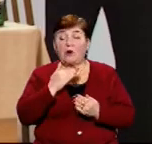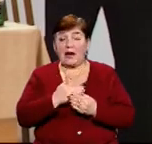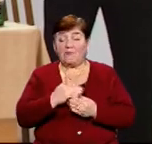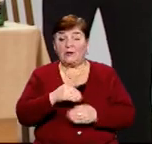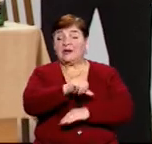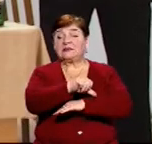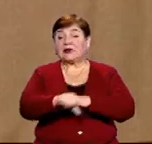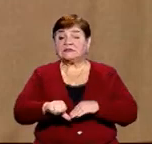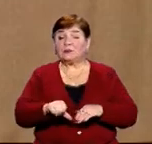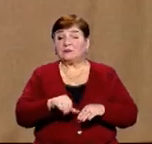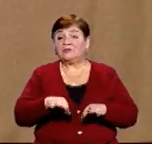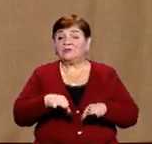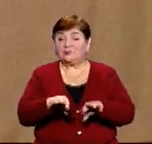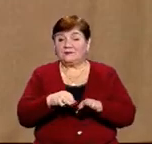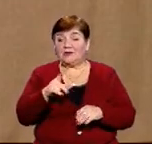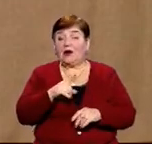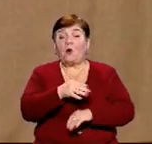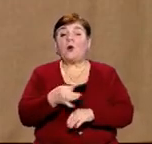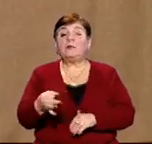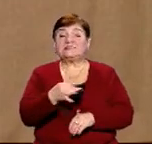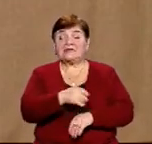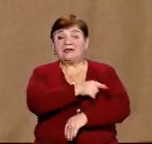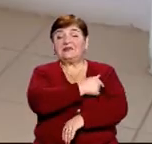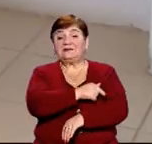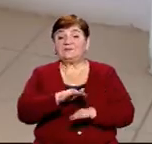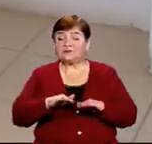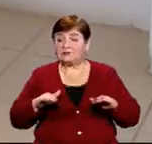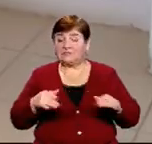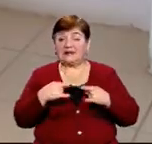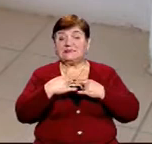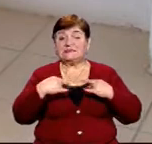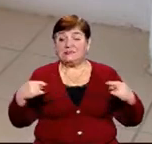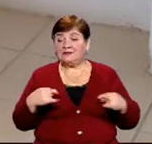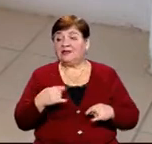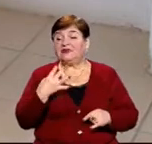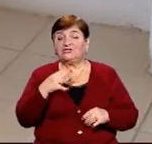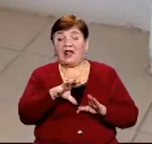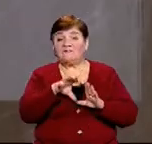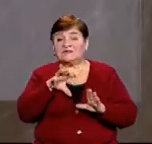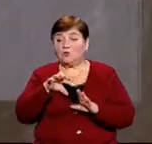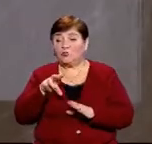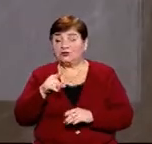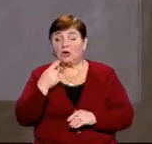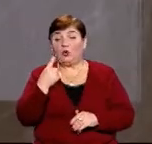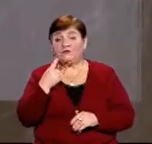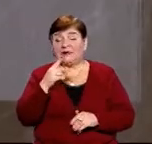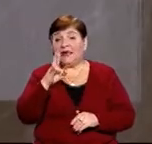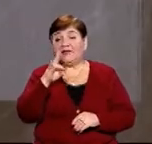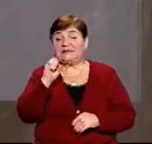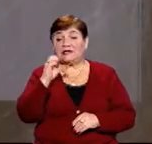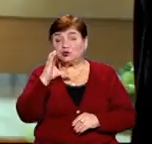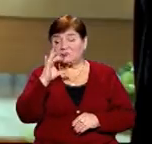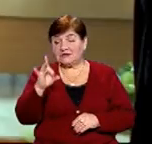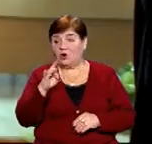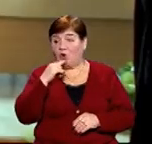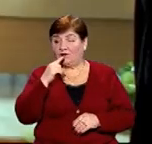транскордонного співробітництва обласна дитяча лікарня отримала реанімаційний стіл, 4 відсмоктувачі та 2 інфузійні насоси, каже директор